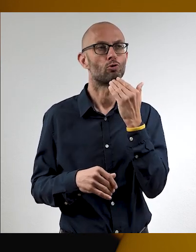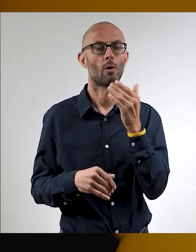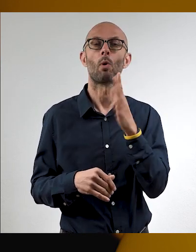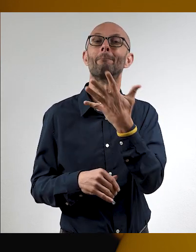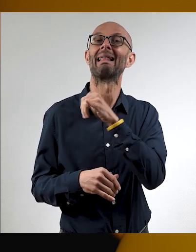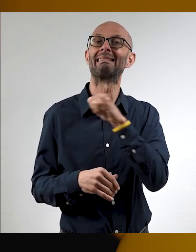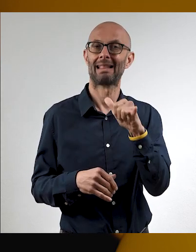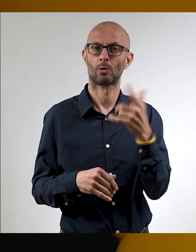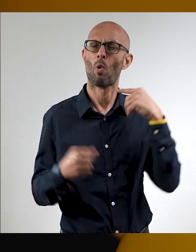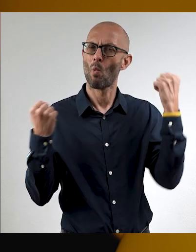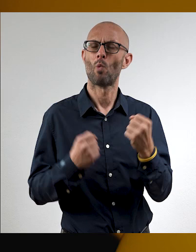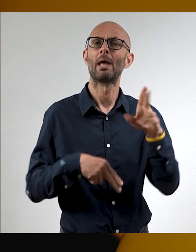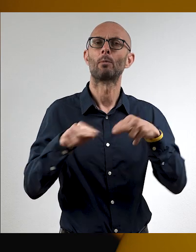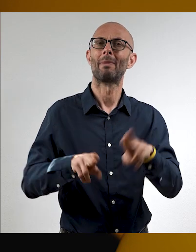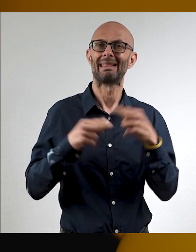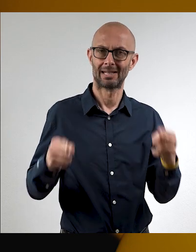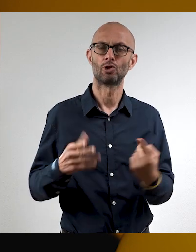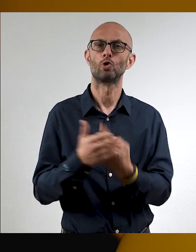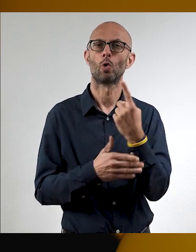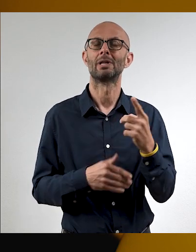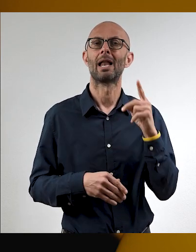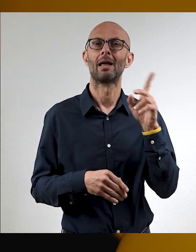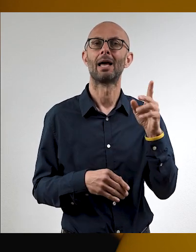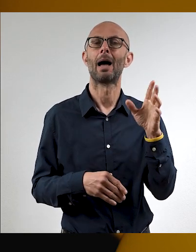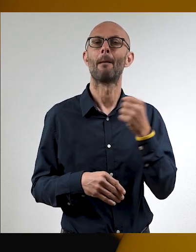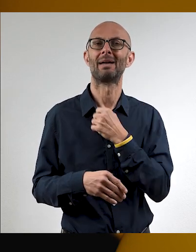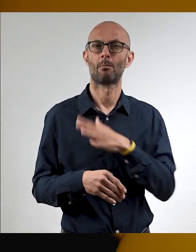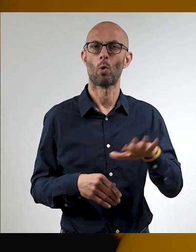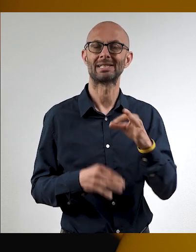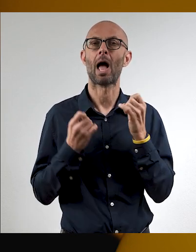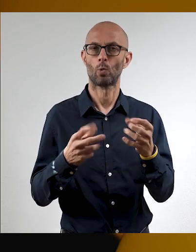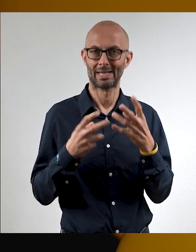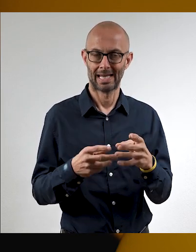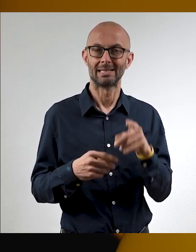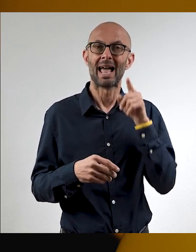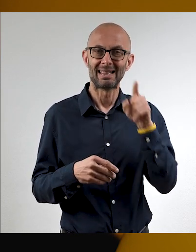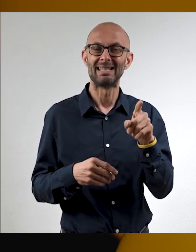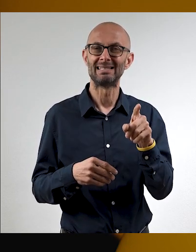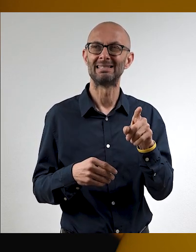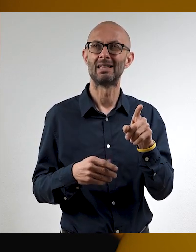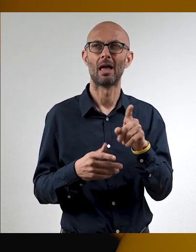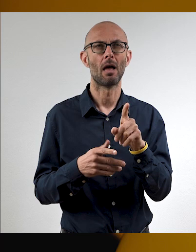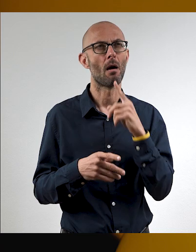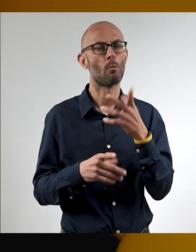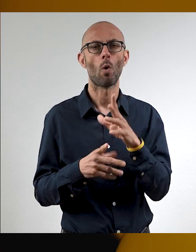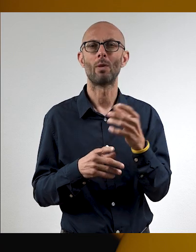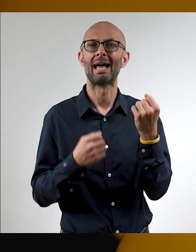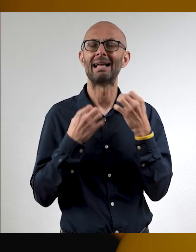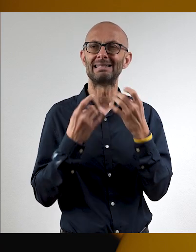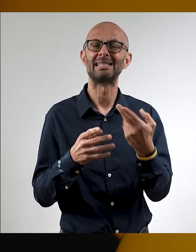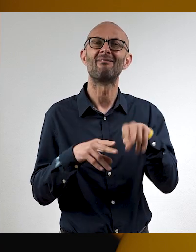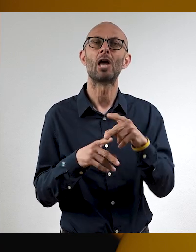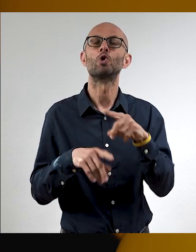bo 5 let od hude prometne nesreče, ki se je zgodila na primorski avtocesti. Takrat je bilo na cesti več